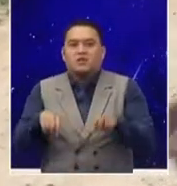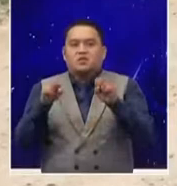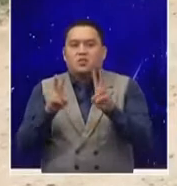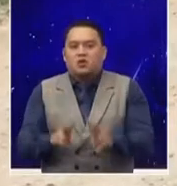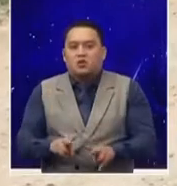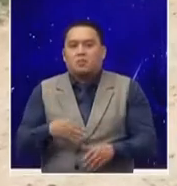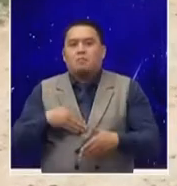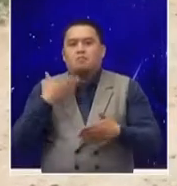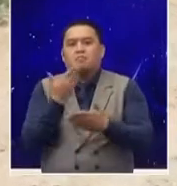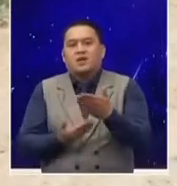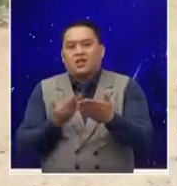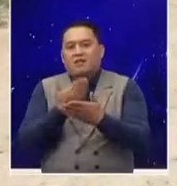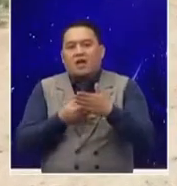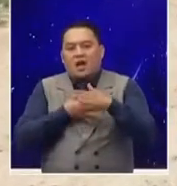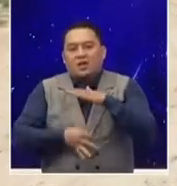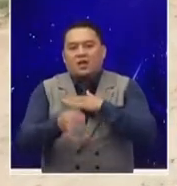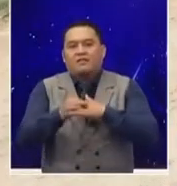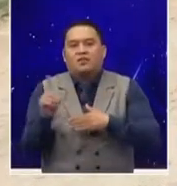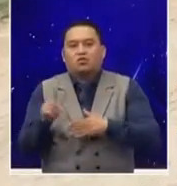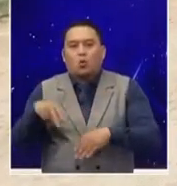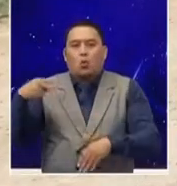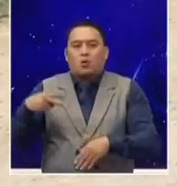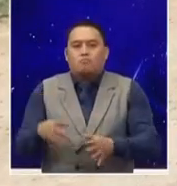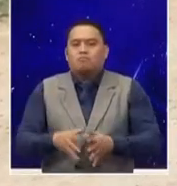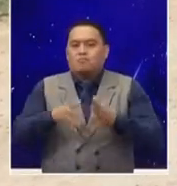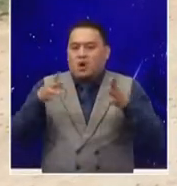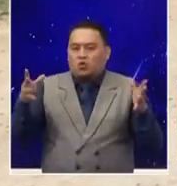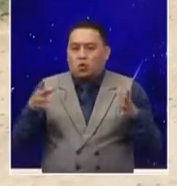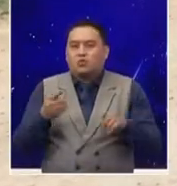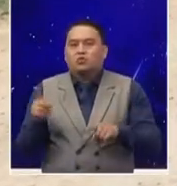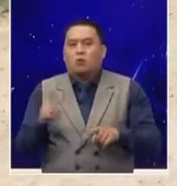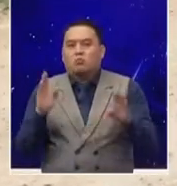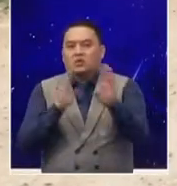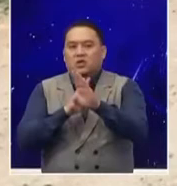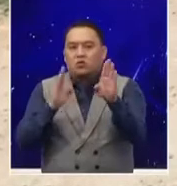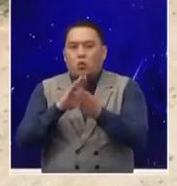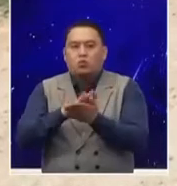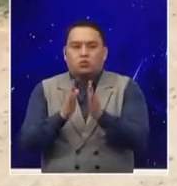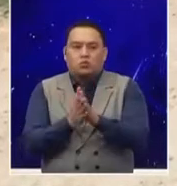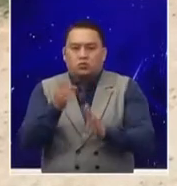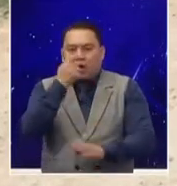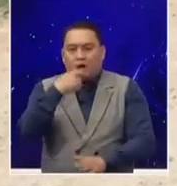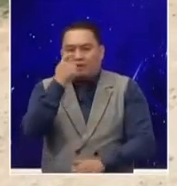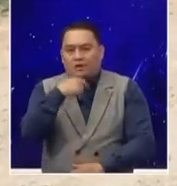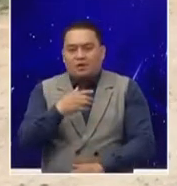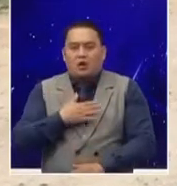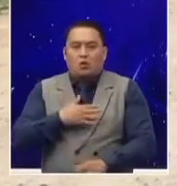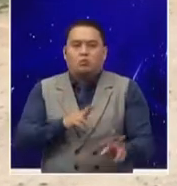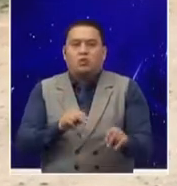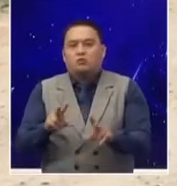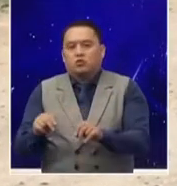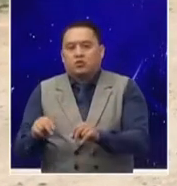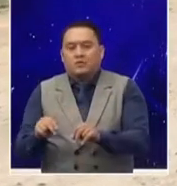Специалисты посоветовали, что можно выращивать черешню производственного масштаба, поскольку природно-климатические условия Жаркентской долины для этого